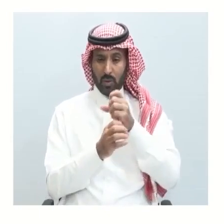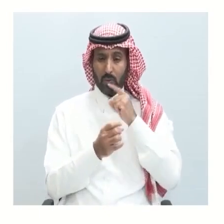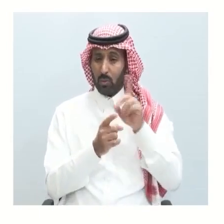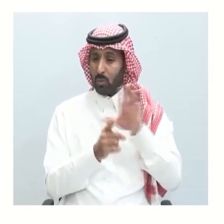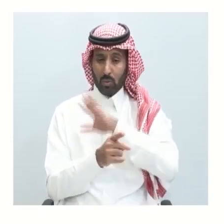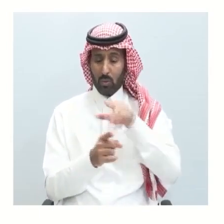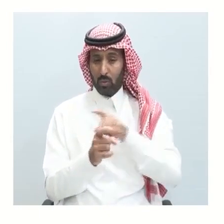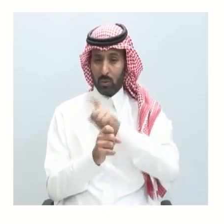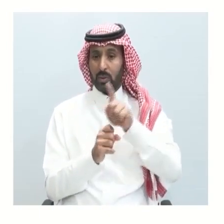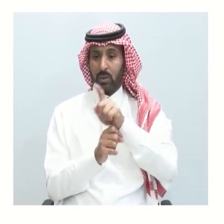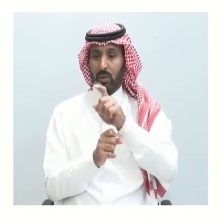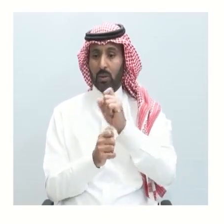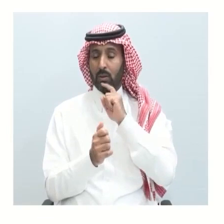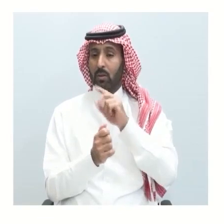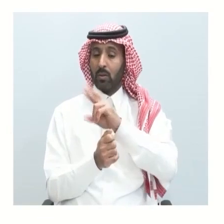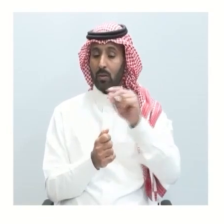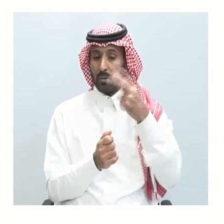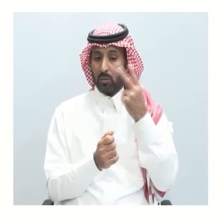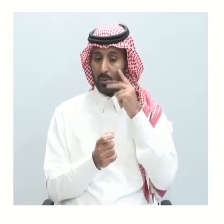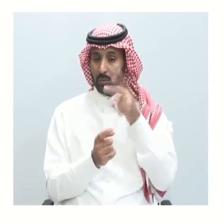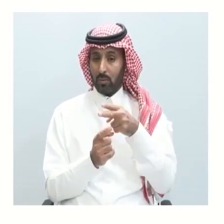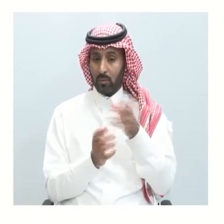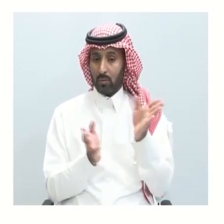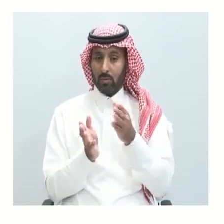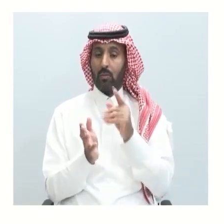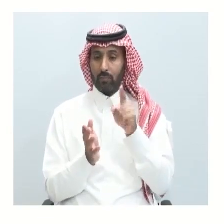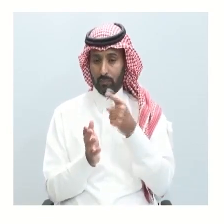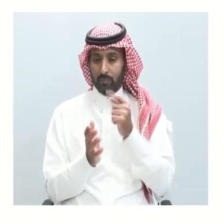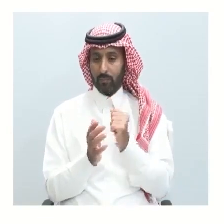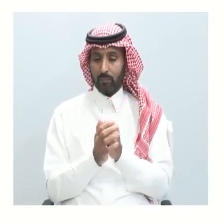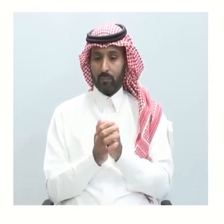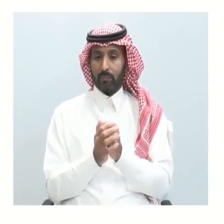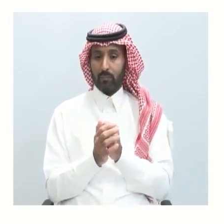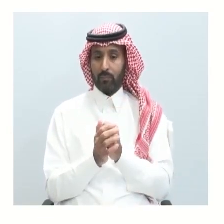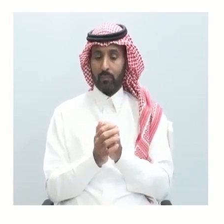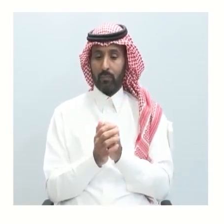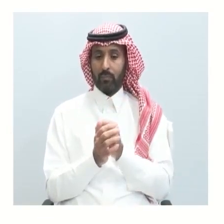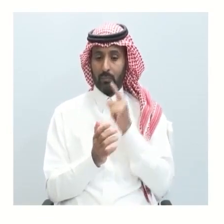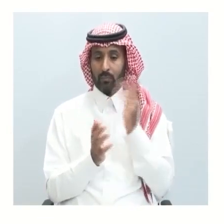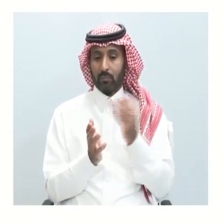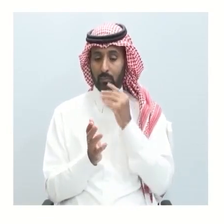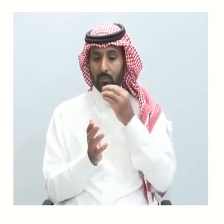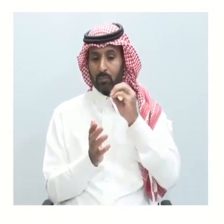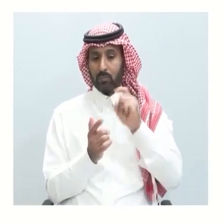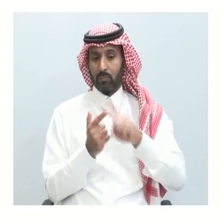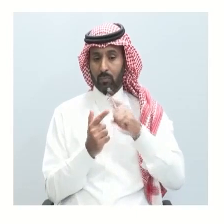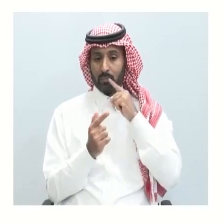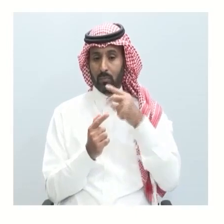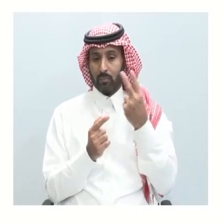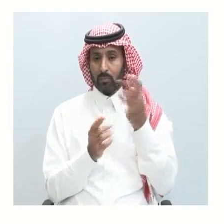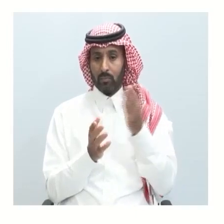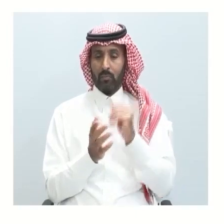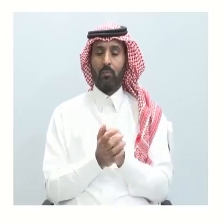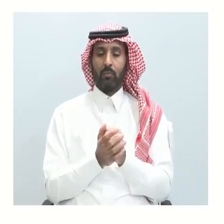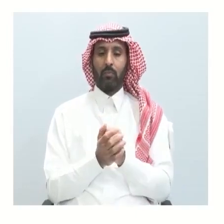غازية، المعامل اثنين تأكد نعم اثنين، والمعامل الأول أكسيد الكربون نعم